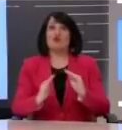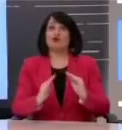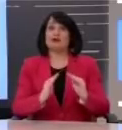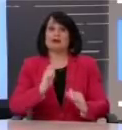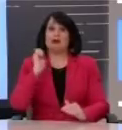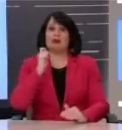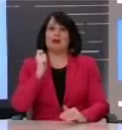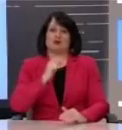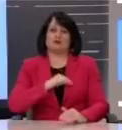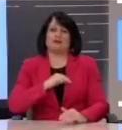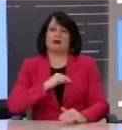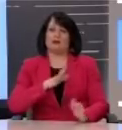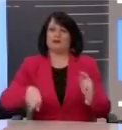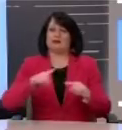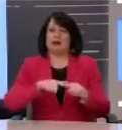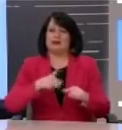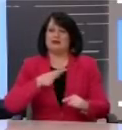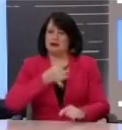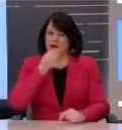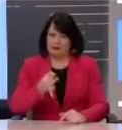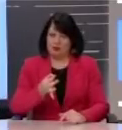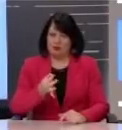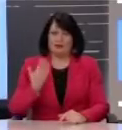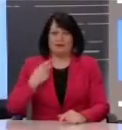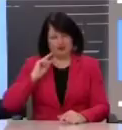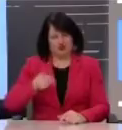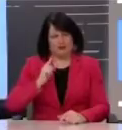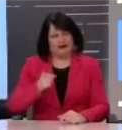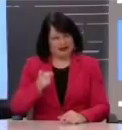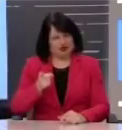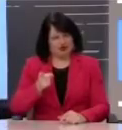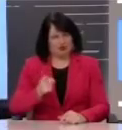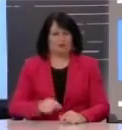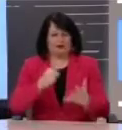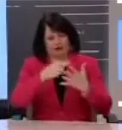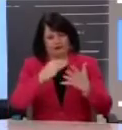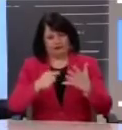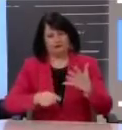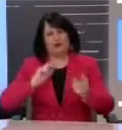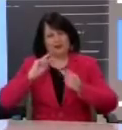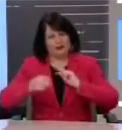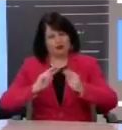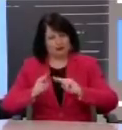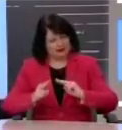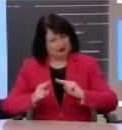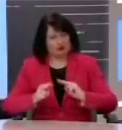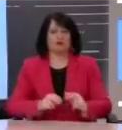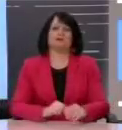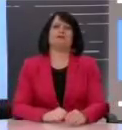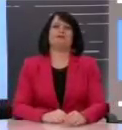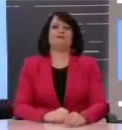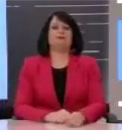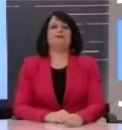εθνικών μας συμφερόντων, θέλω να αναφερθώ, πριν απαντήσω ένα προς ένα στα ερωτήματα που έθεσε ο κ.